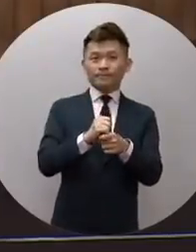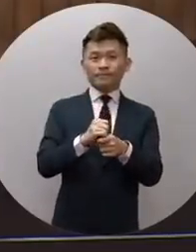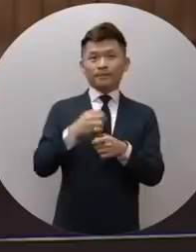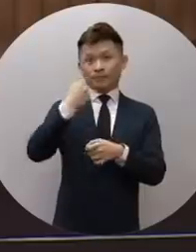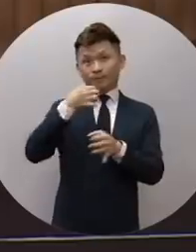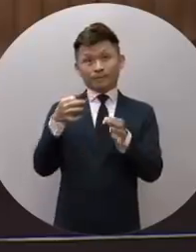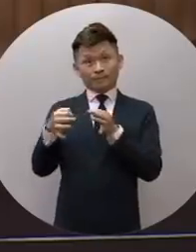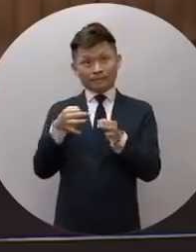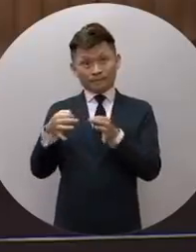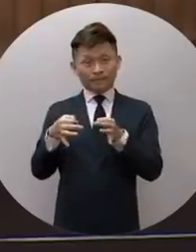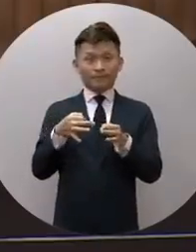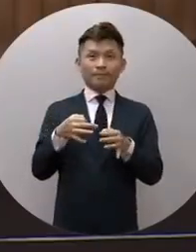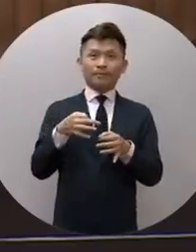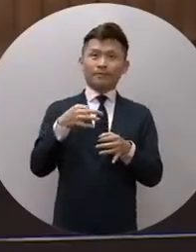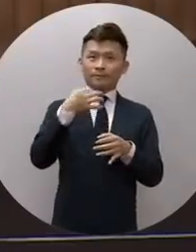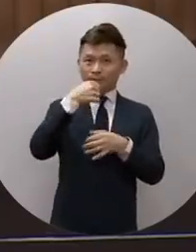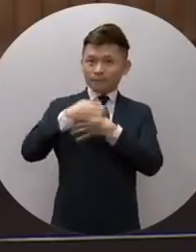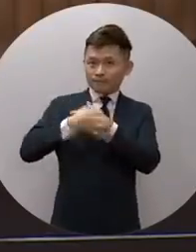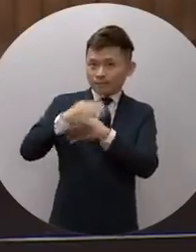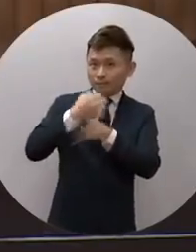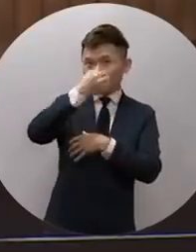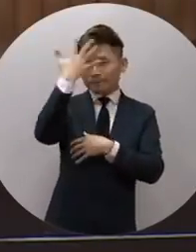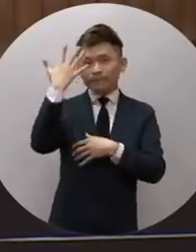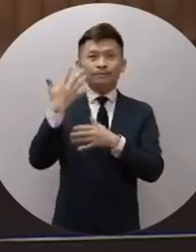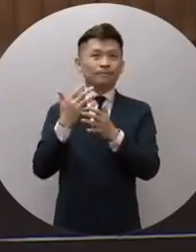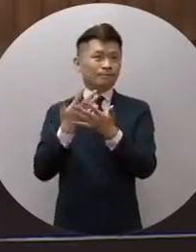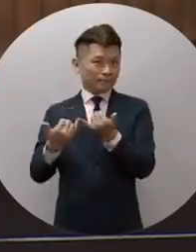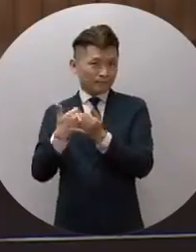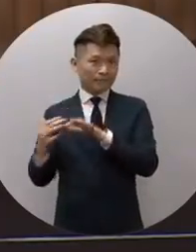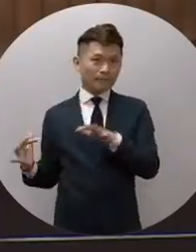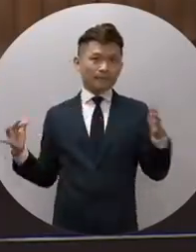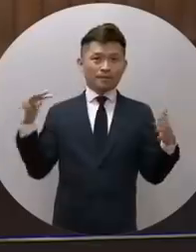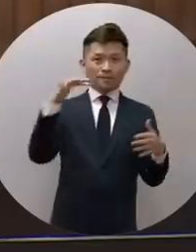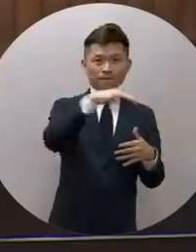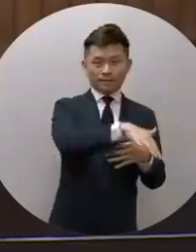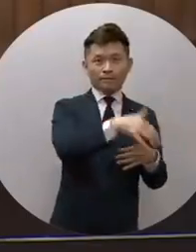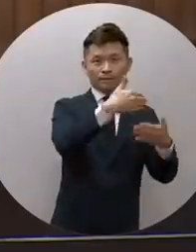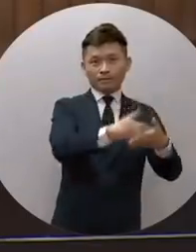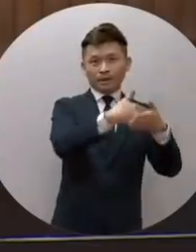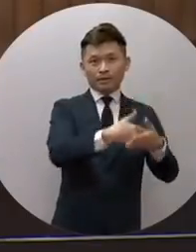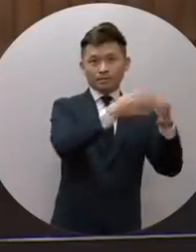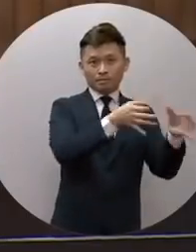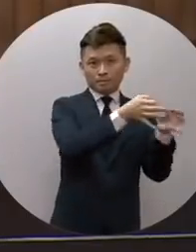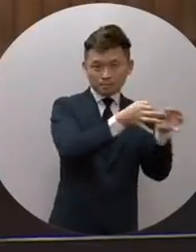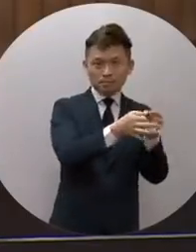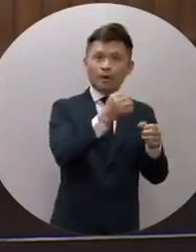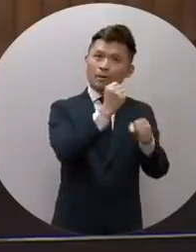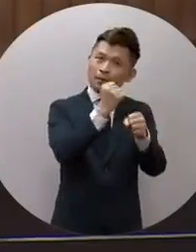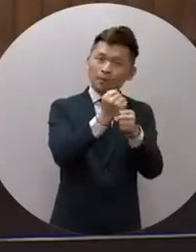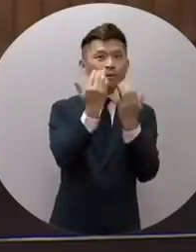商、台干、台青及台生走向大陆各省创业、就业、就